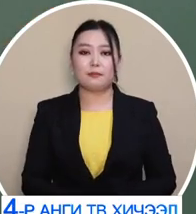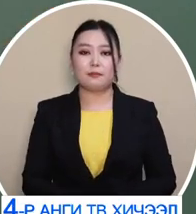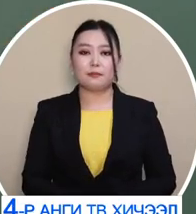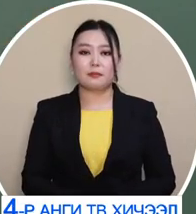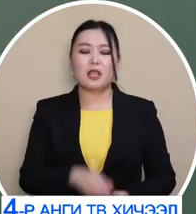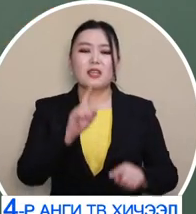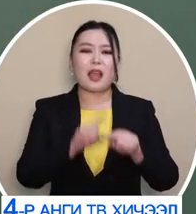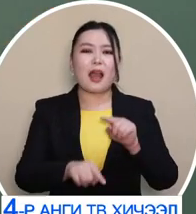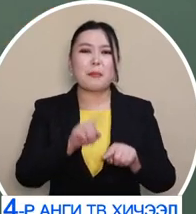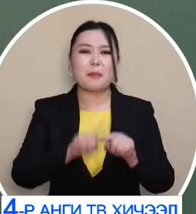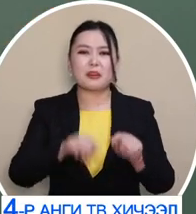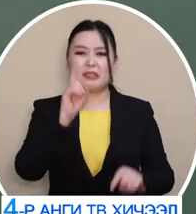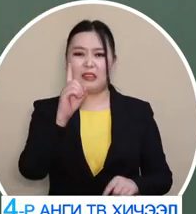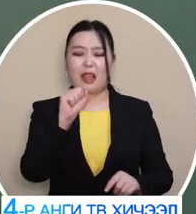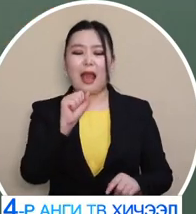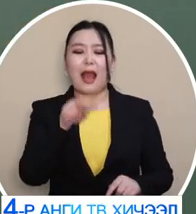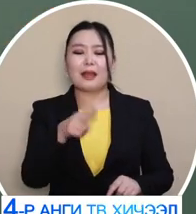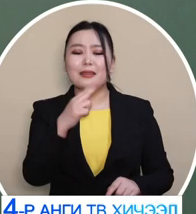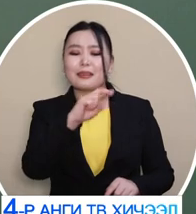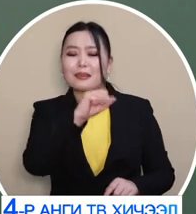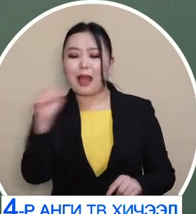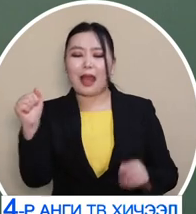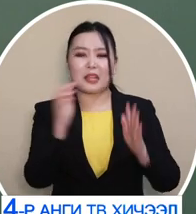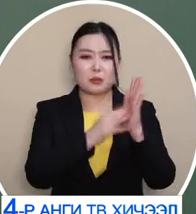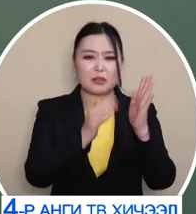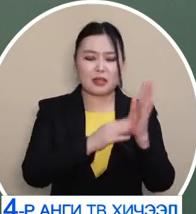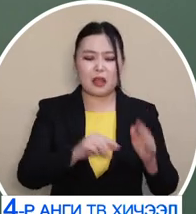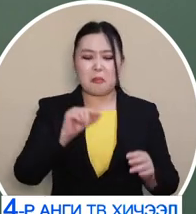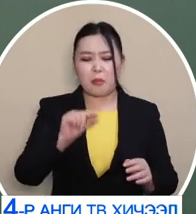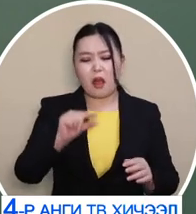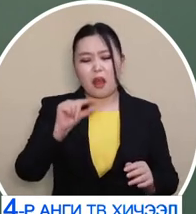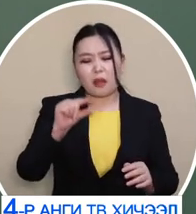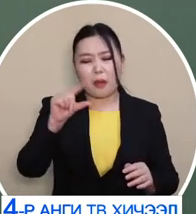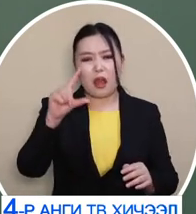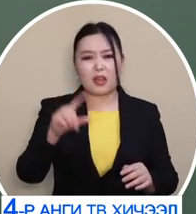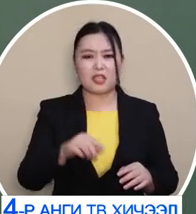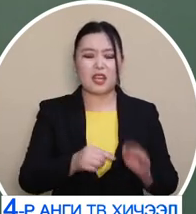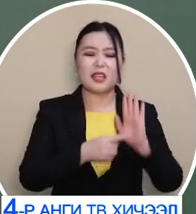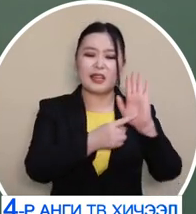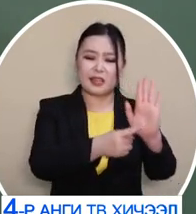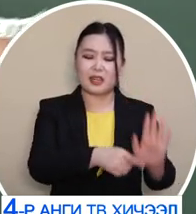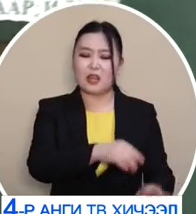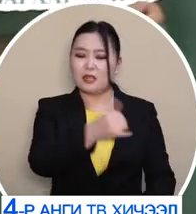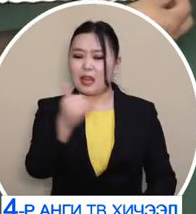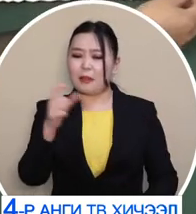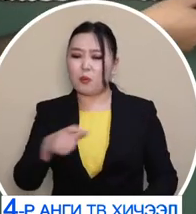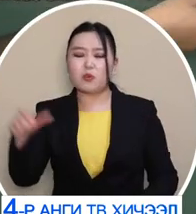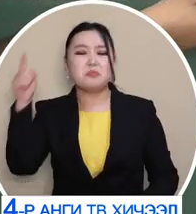маань ямар нэгэн алдаа дутагдал нь баг багаар илрэх бусдад ил болох гэсэн санааг илэрхийлж